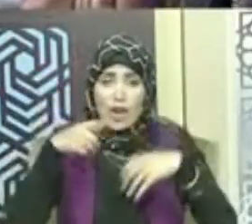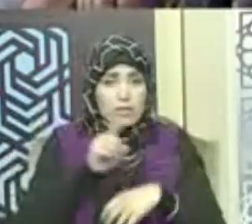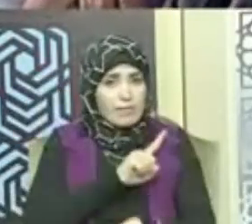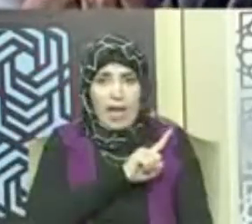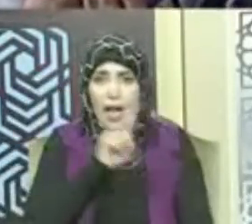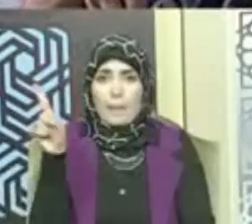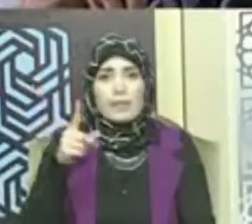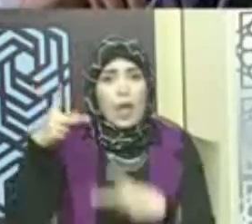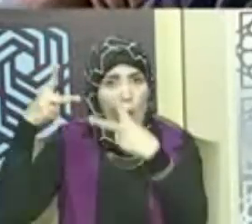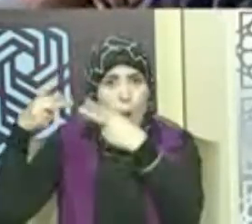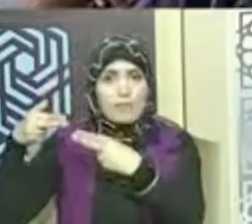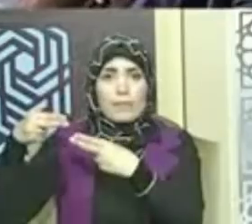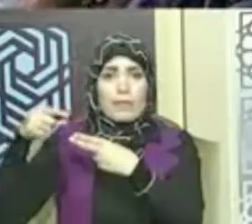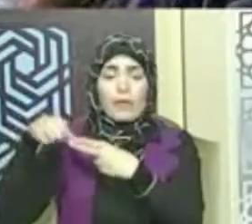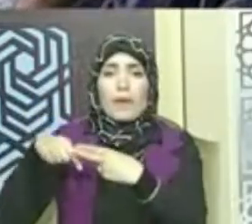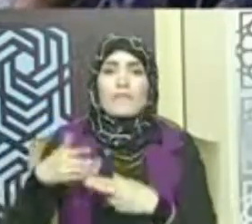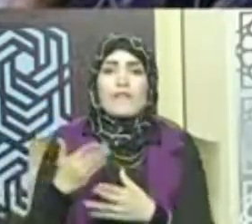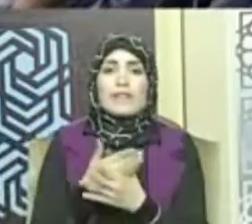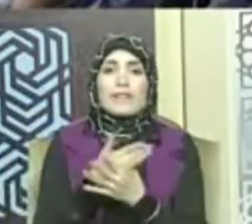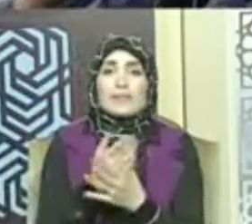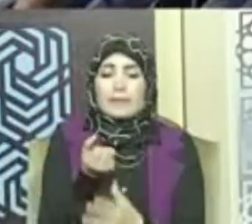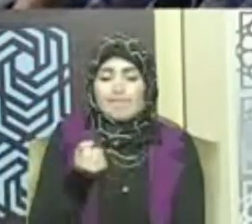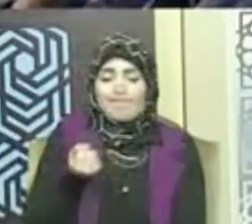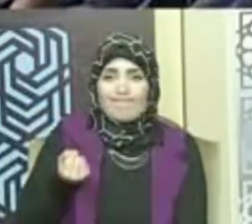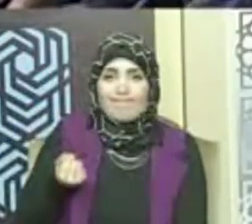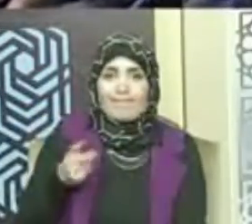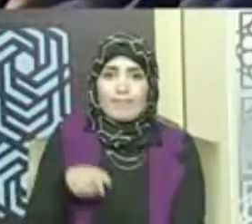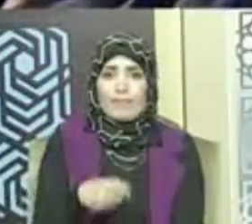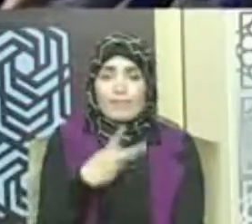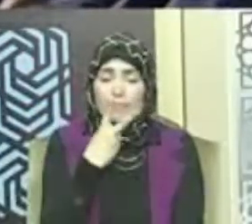إذا حلت بساحتك المنايا